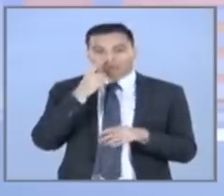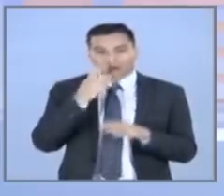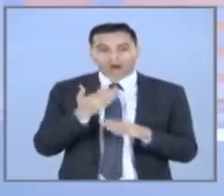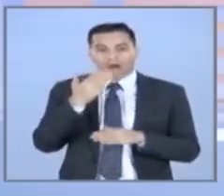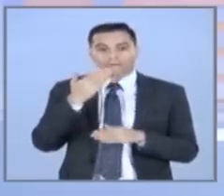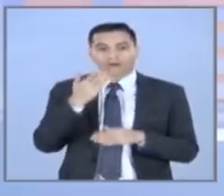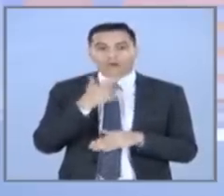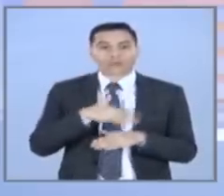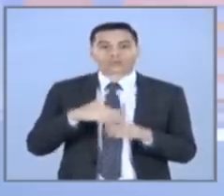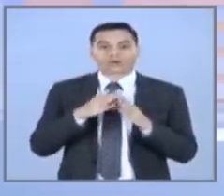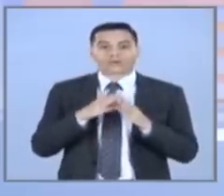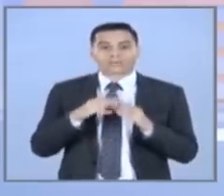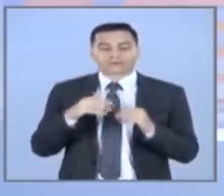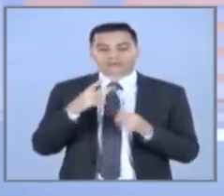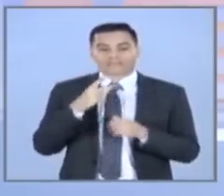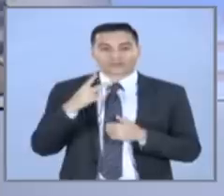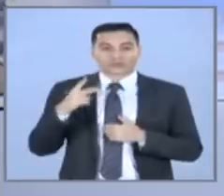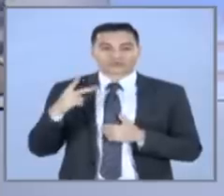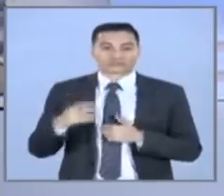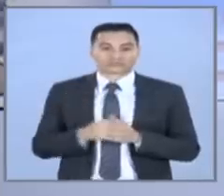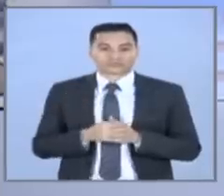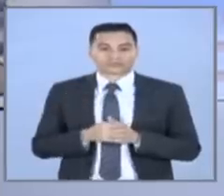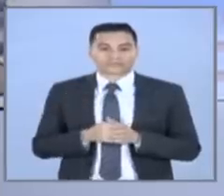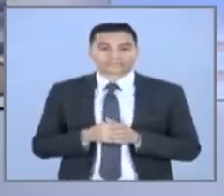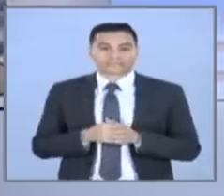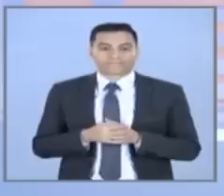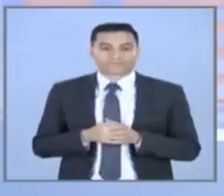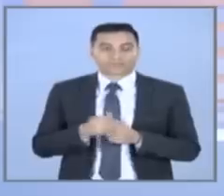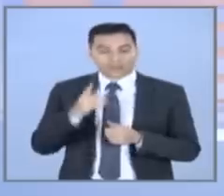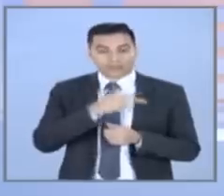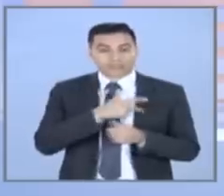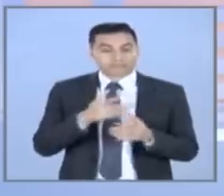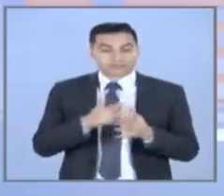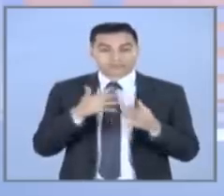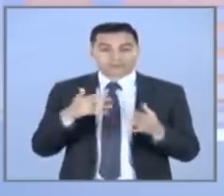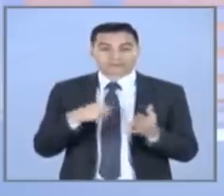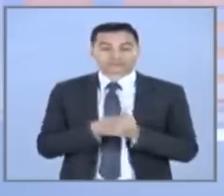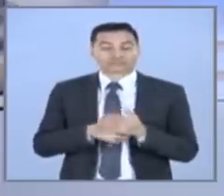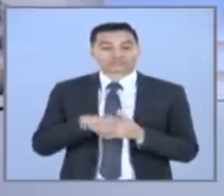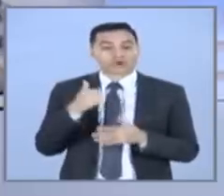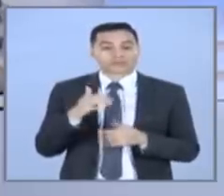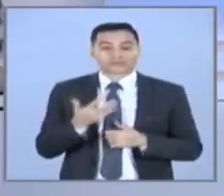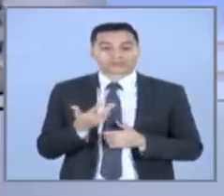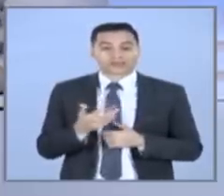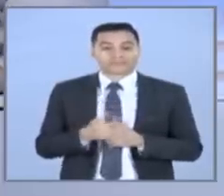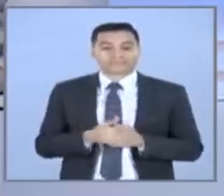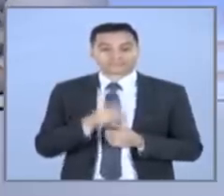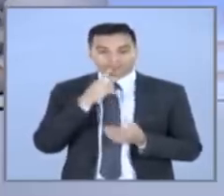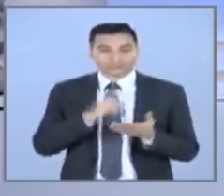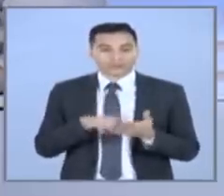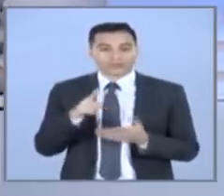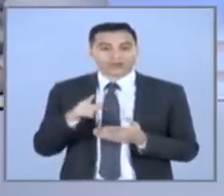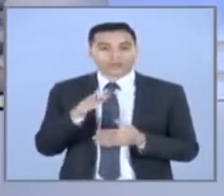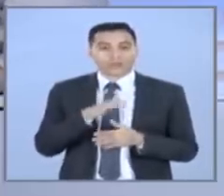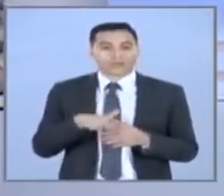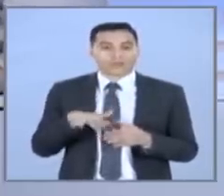أطباء الجمهورية 2022 لقب عظيم حصلت عليه إزاي؟ الحقيقة ده كان